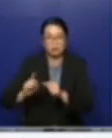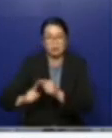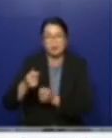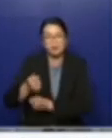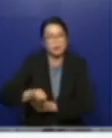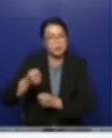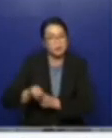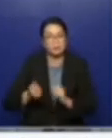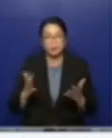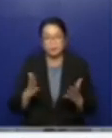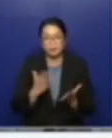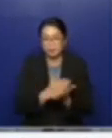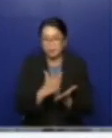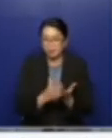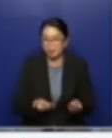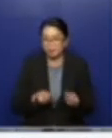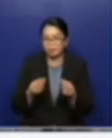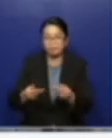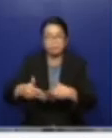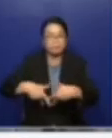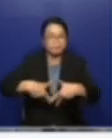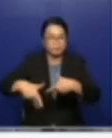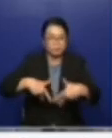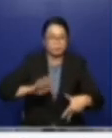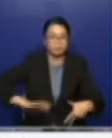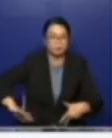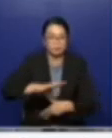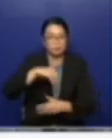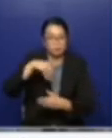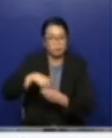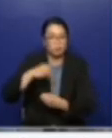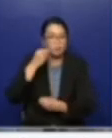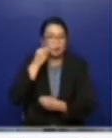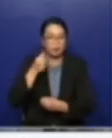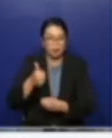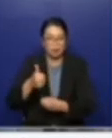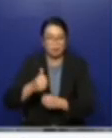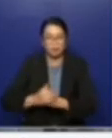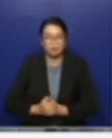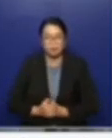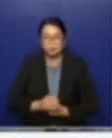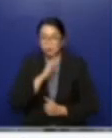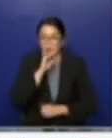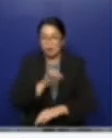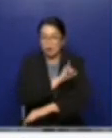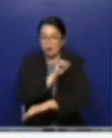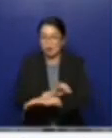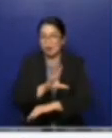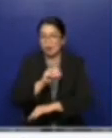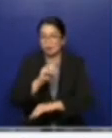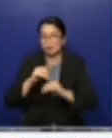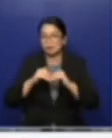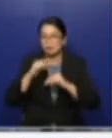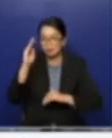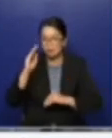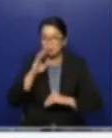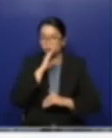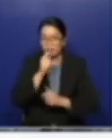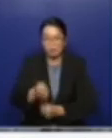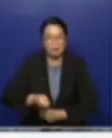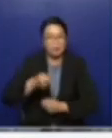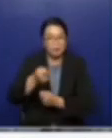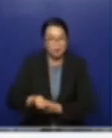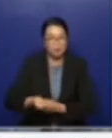ไปผู้อาศัย50ไร่ขึ้นไป50ไร่ถ้าหากว่าเป็นเกษตรกรก็เ